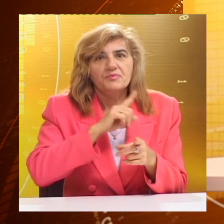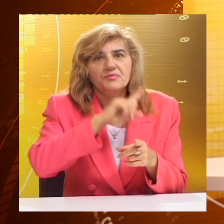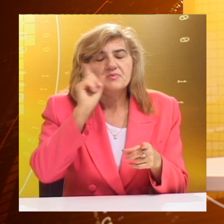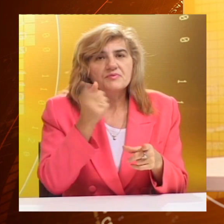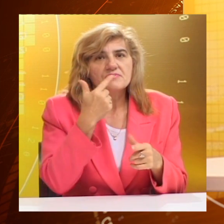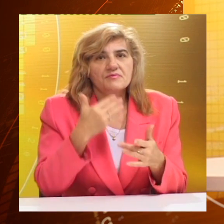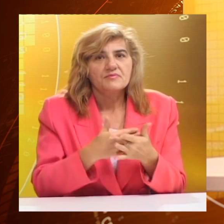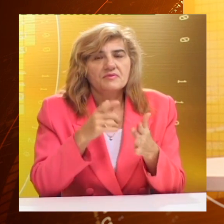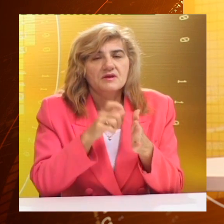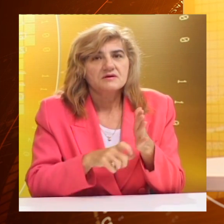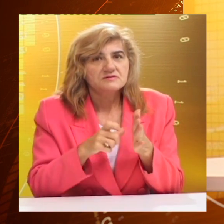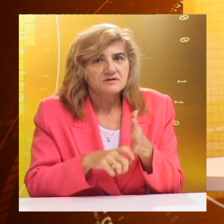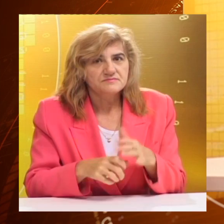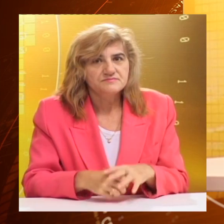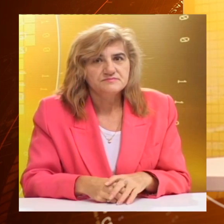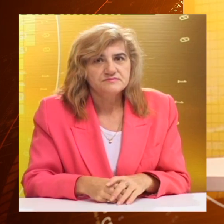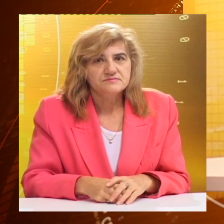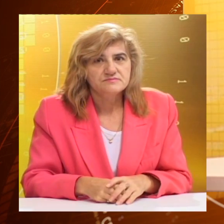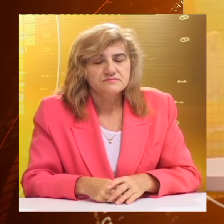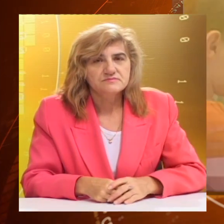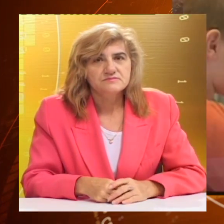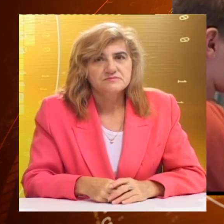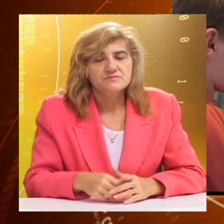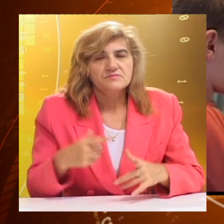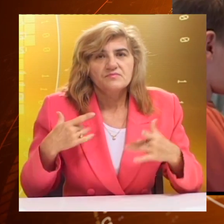udruženja prisustvovali su i članovi gradskog veća.